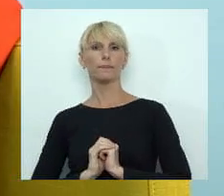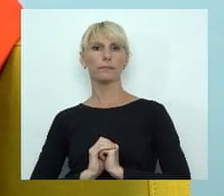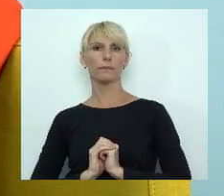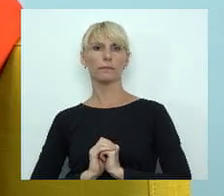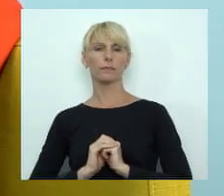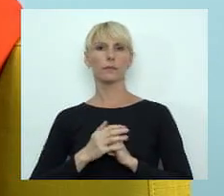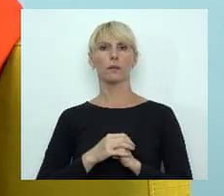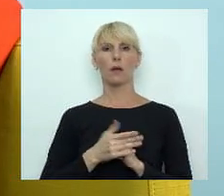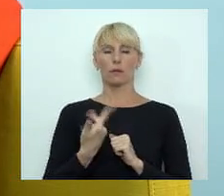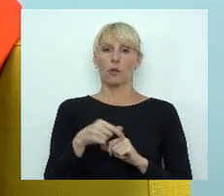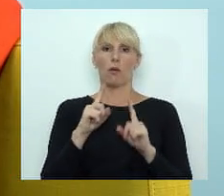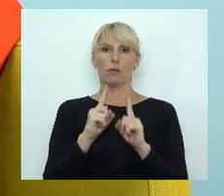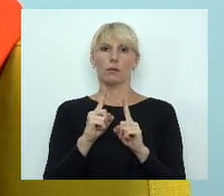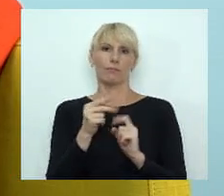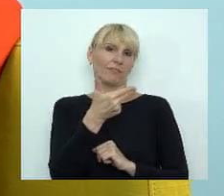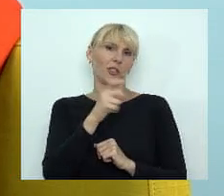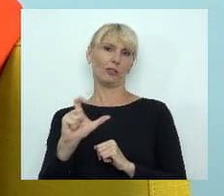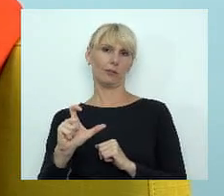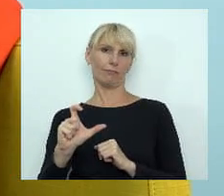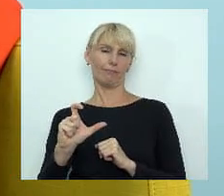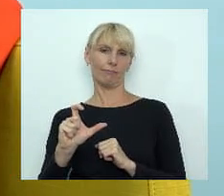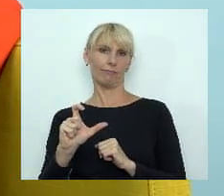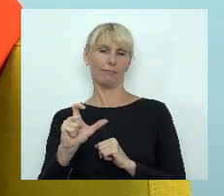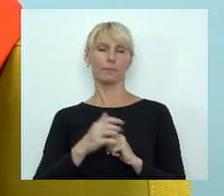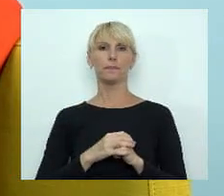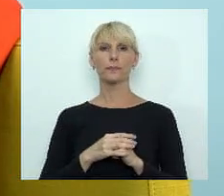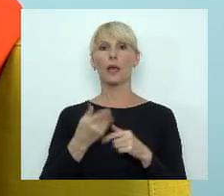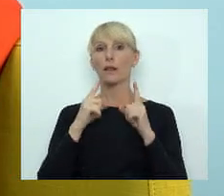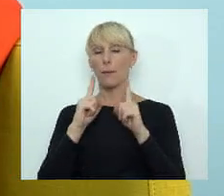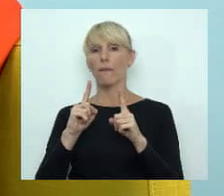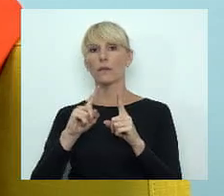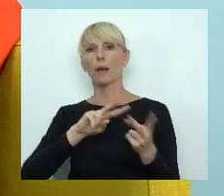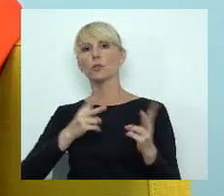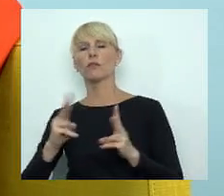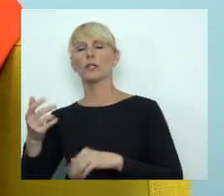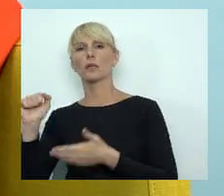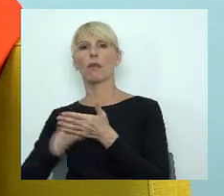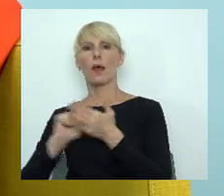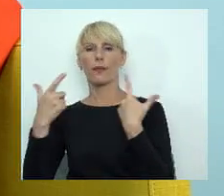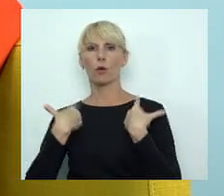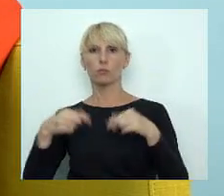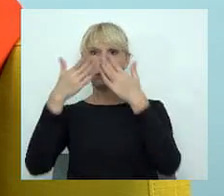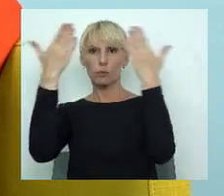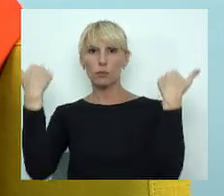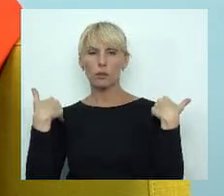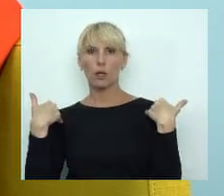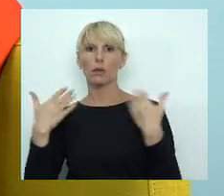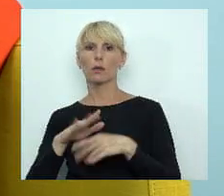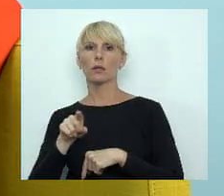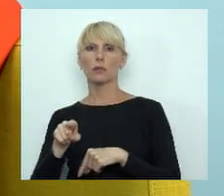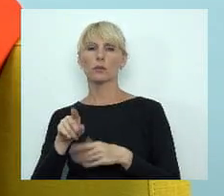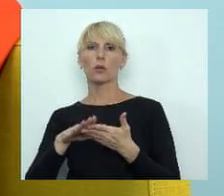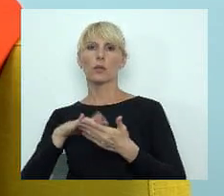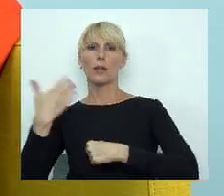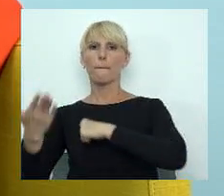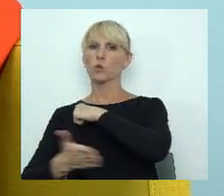Odpowiedź jest niezmiernie prosta. Nic się nie stanie. Prawda jest taka, że przetwarzanie danych osobowych w szpitalu nie odbywa się co do zasady na